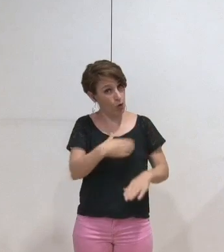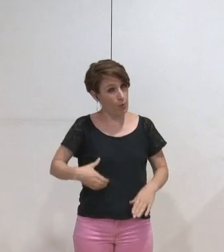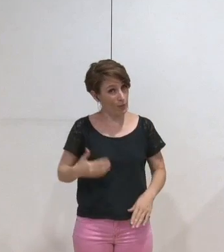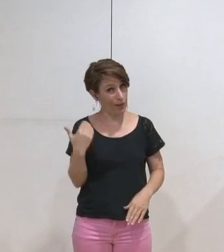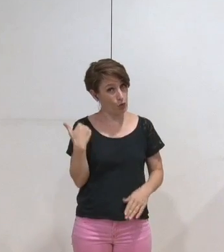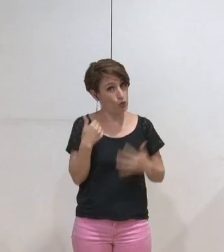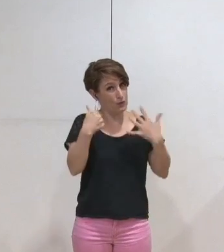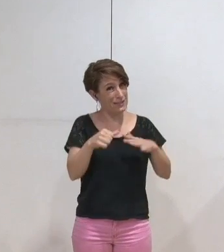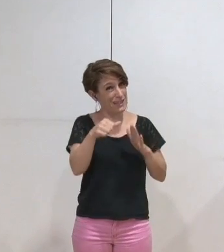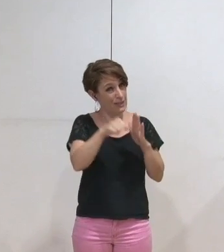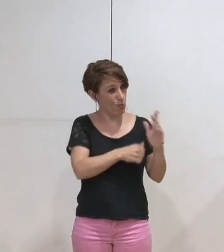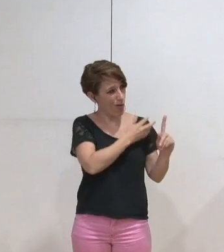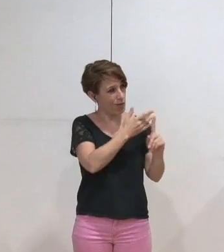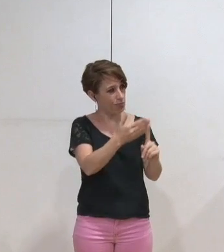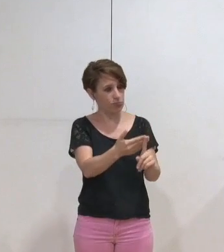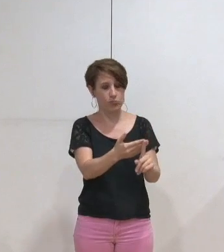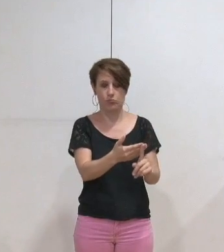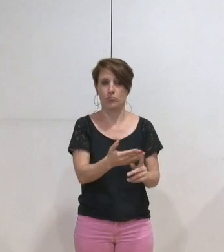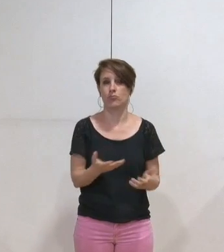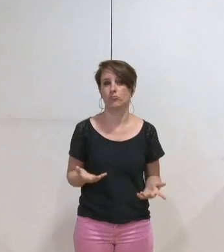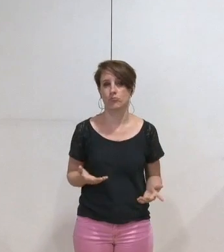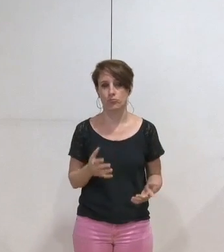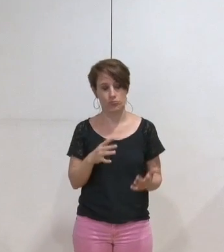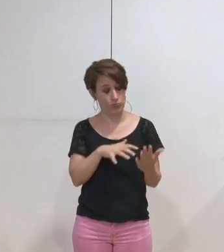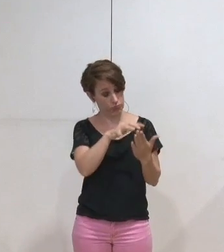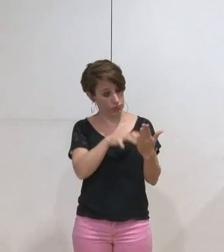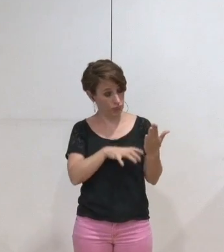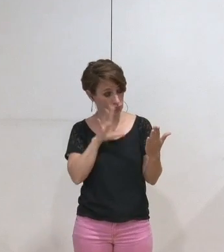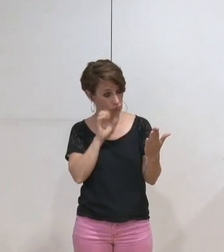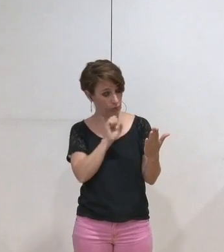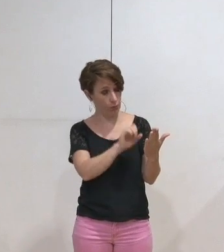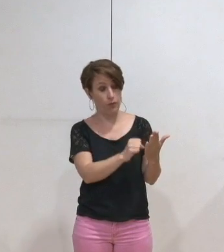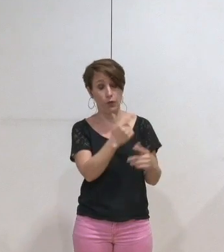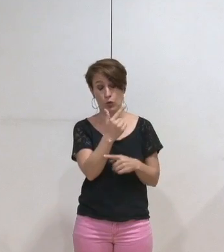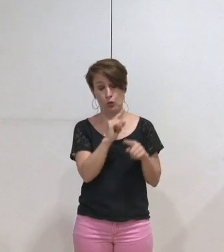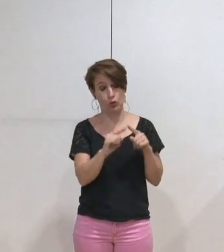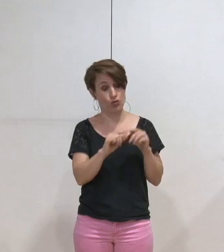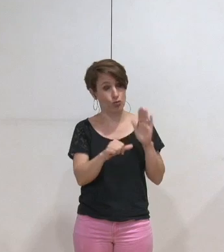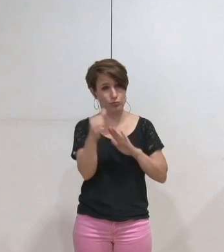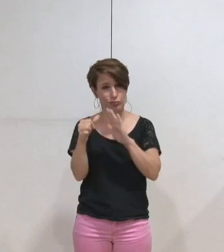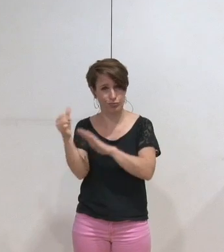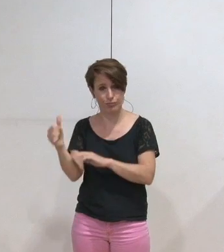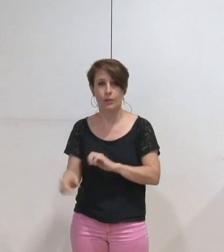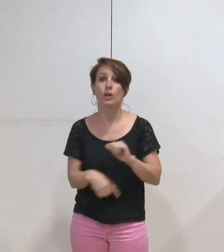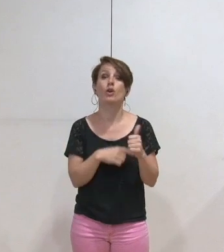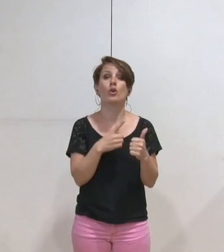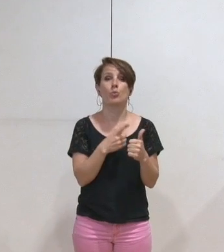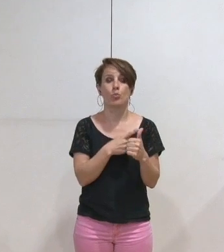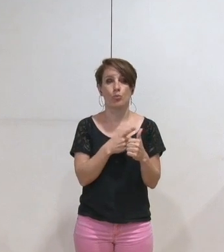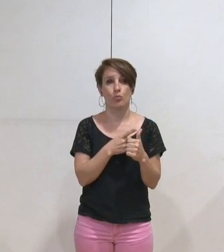mais en avant en réité de postures essentielles de postures principales la première d'un côté